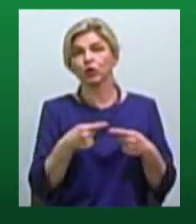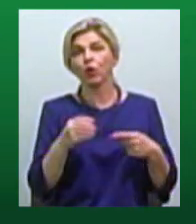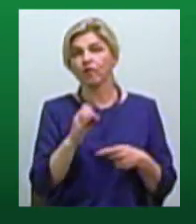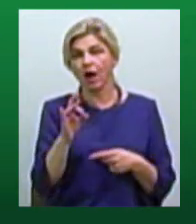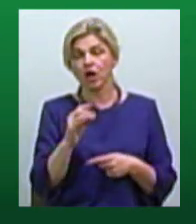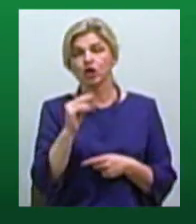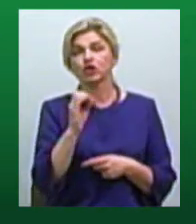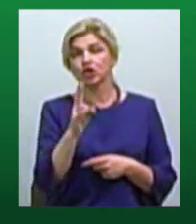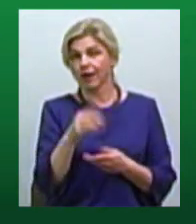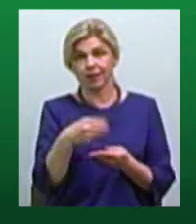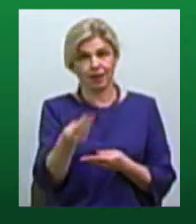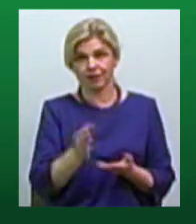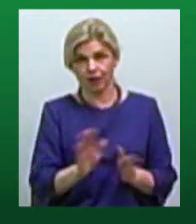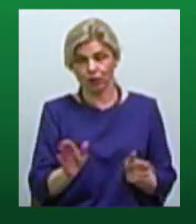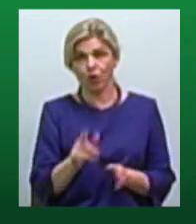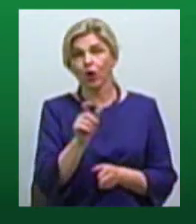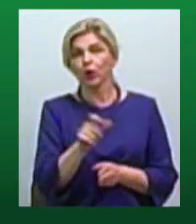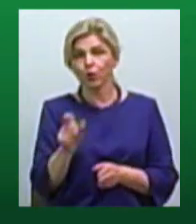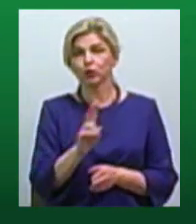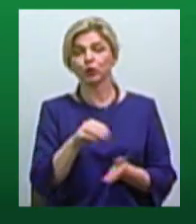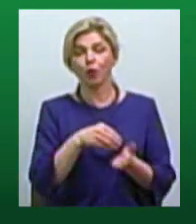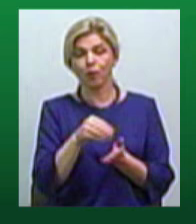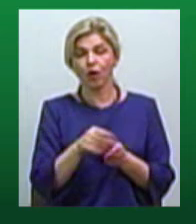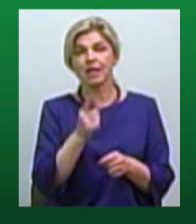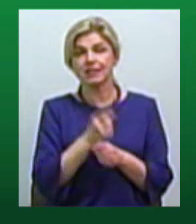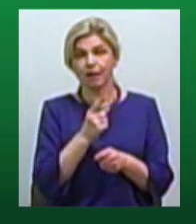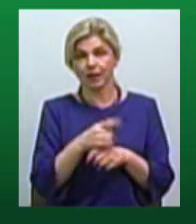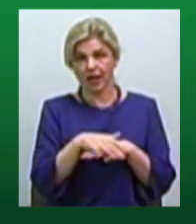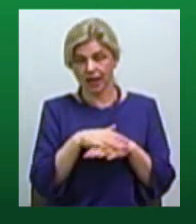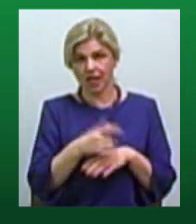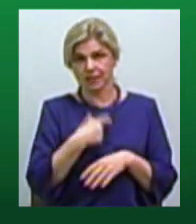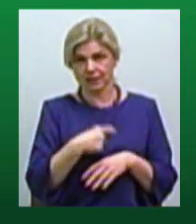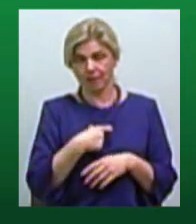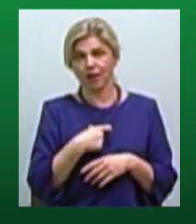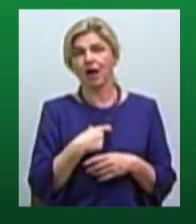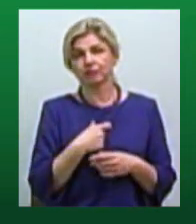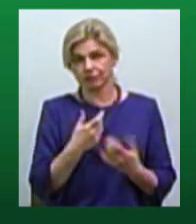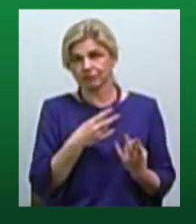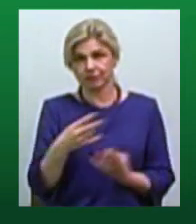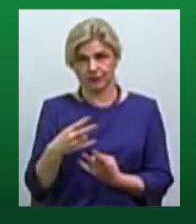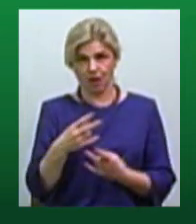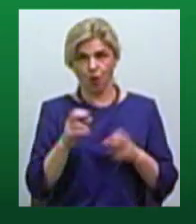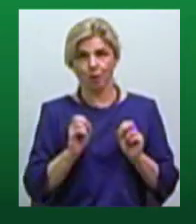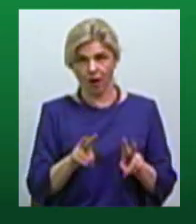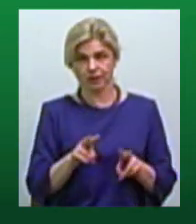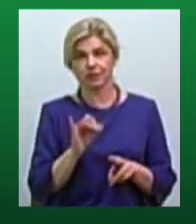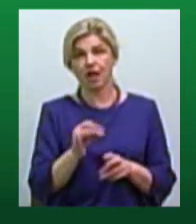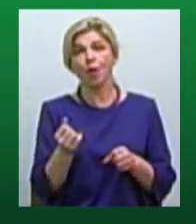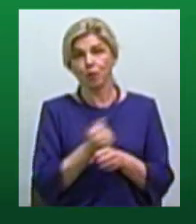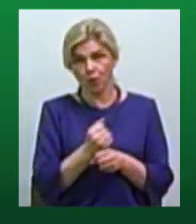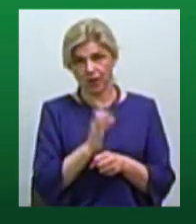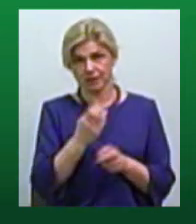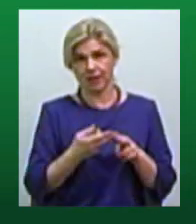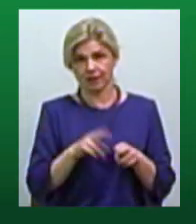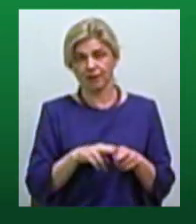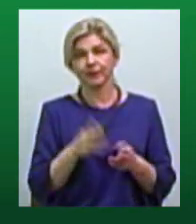видаються. Тобто люди, які купують на стихійних ринках, самі себе наражають на небезпеку. Тому, власне, з нею і боремося. Є